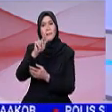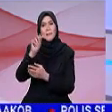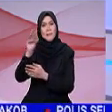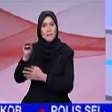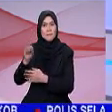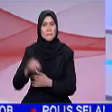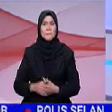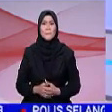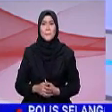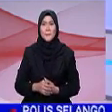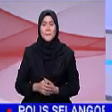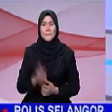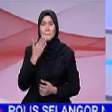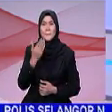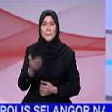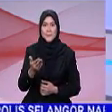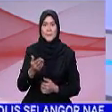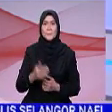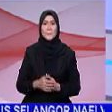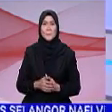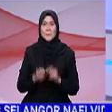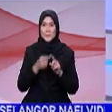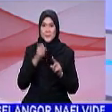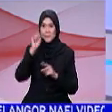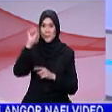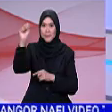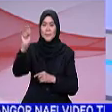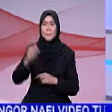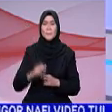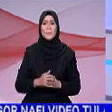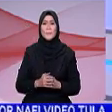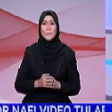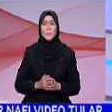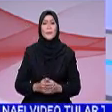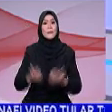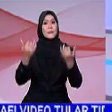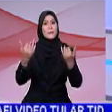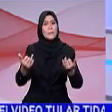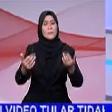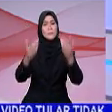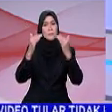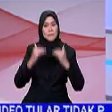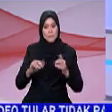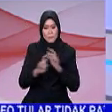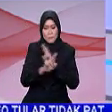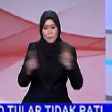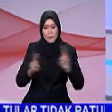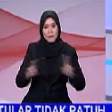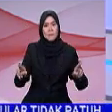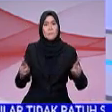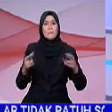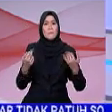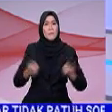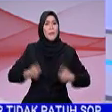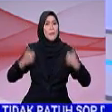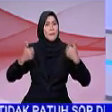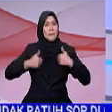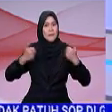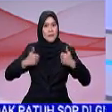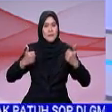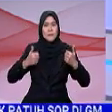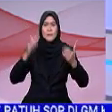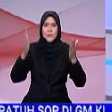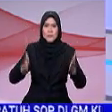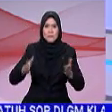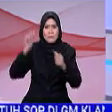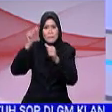silakan. Terima kasih Konstantin Palawan dari Sabah. Seterusnya, dalam kerancakan melakukan persiapan Aidilfitri, orang ramai terus